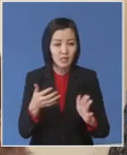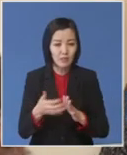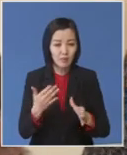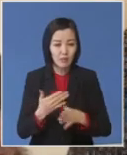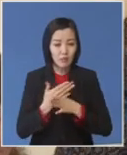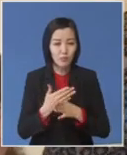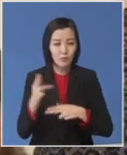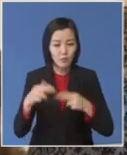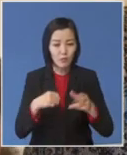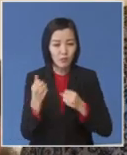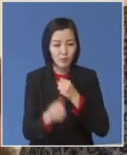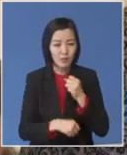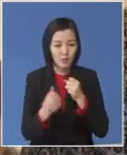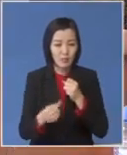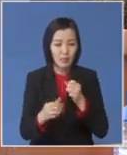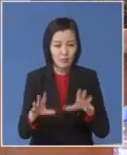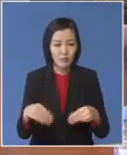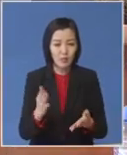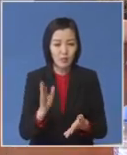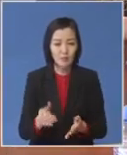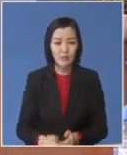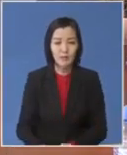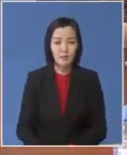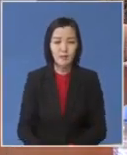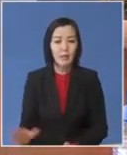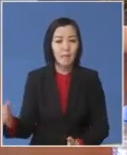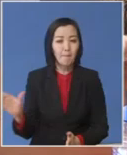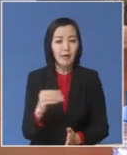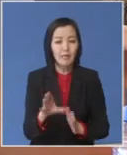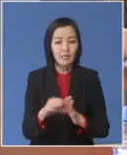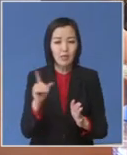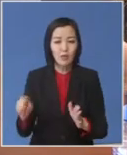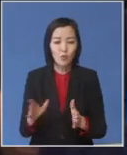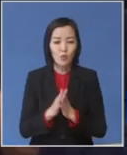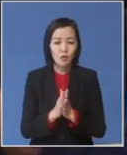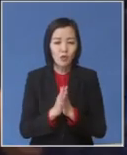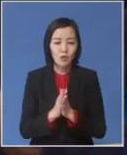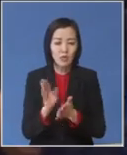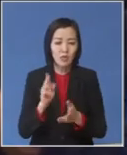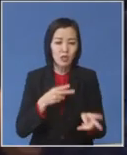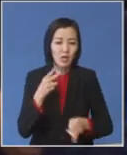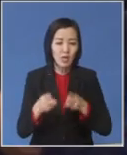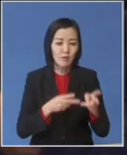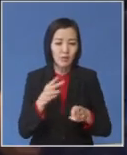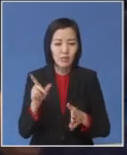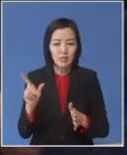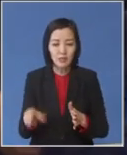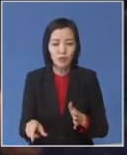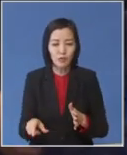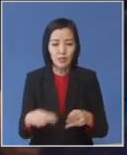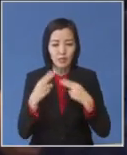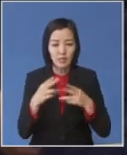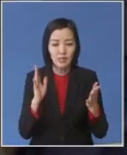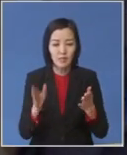құрылыс материалдарын алып береміз деді. Барлық келген сайлаушылардың өтініш арыздары, шағымдары депутат назарынан тыс